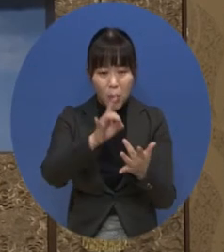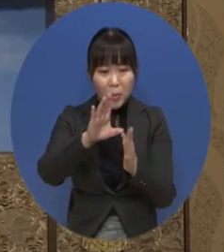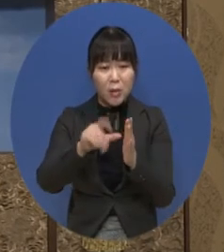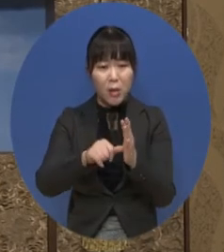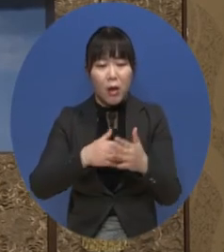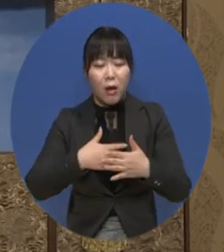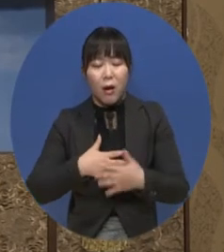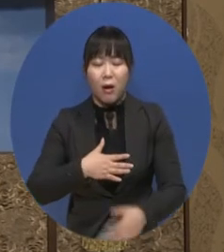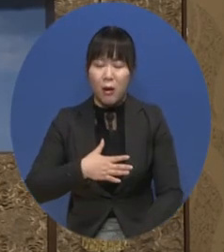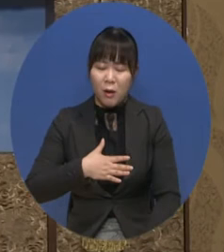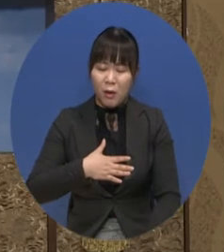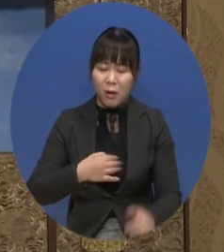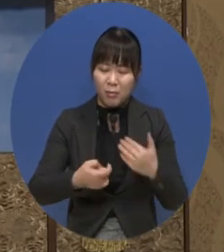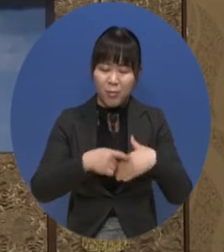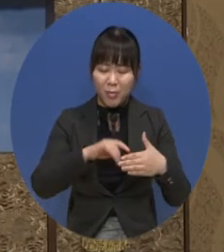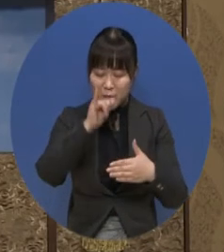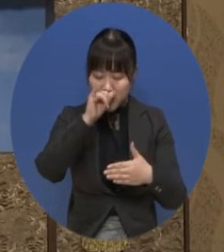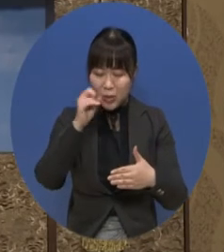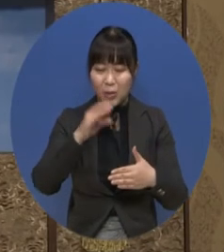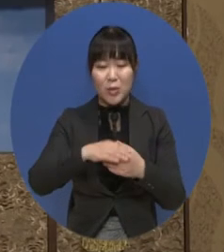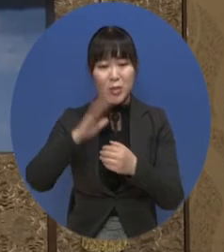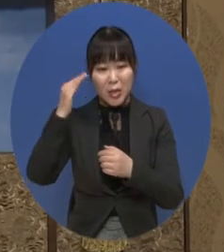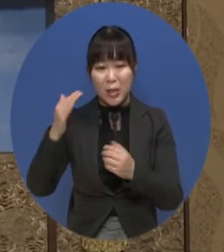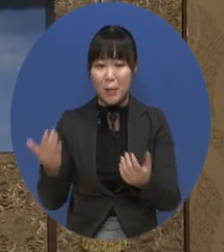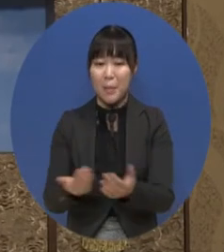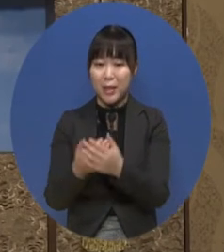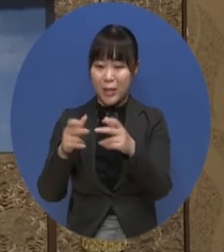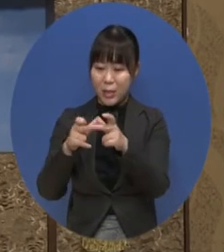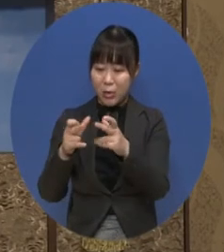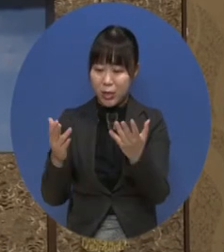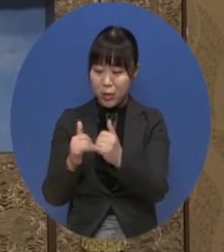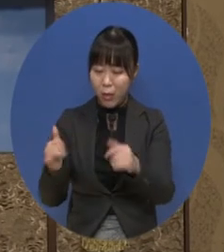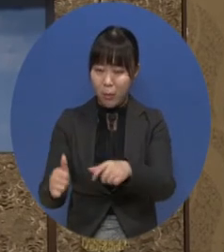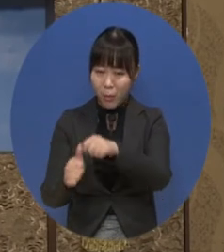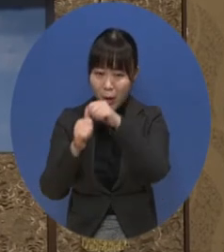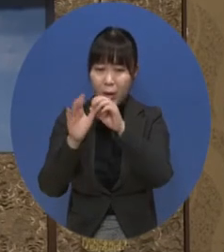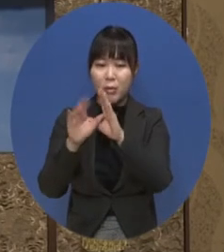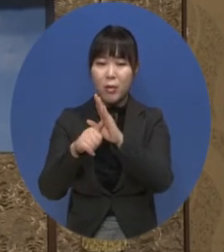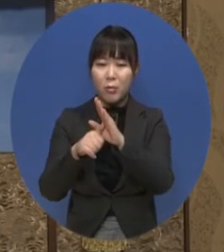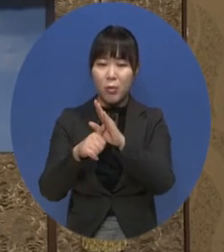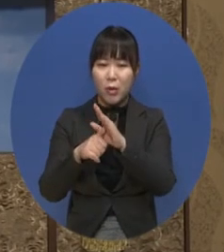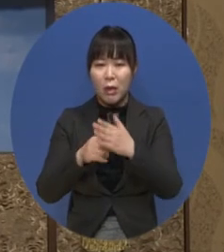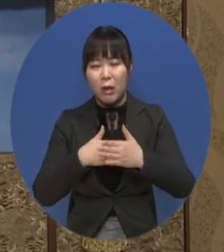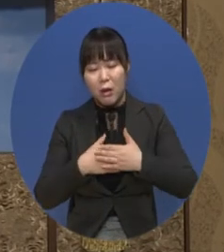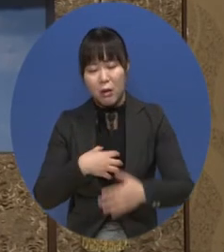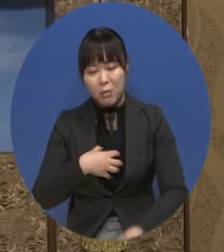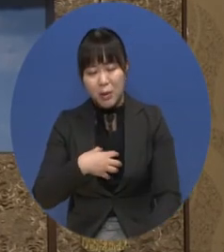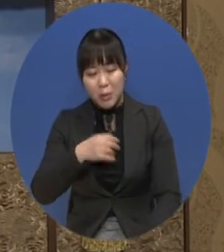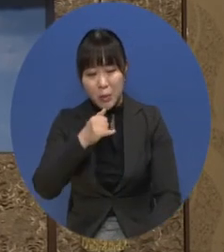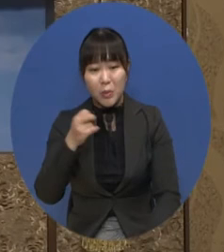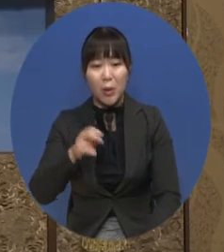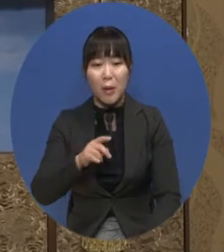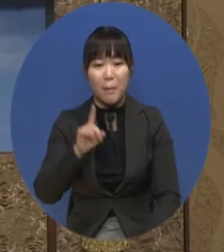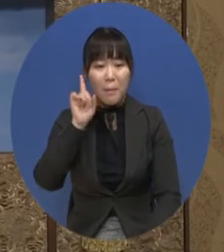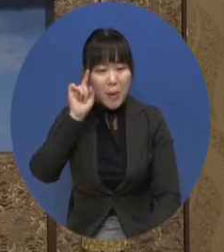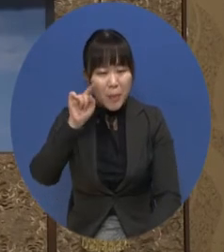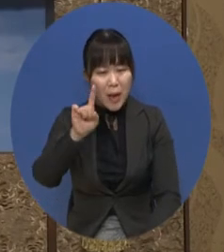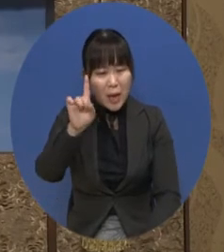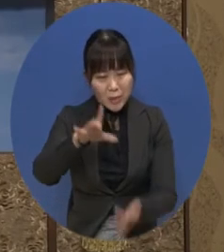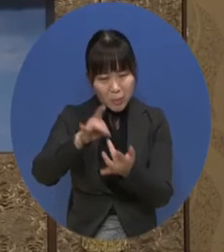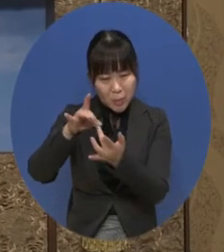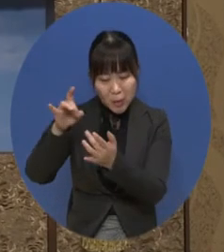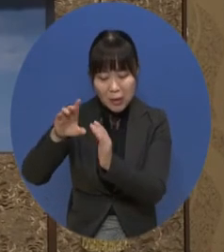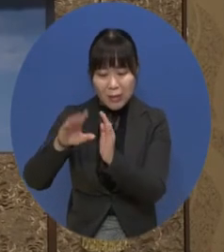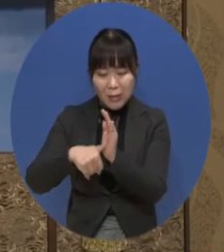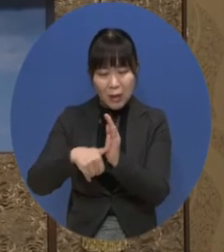마음이 아직도 생각나고, 가장 최근에 발달장애인 사원을 뽑았는데, 그때도 마찬가지로 긴장을 했고, 매한명한 명을 뽑을